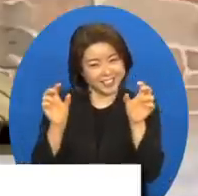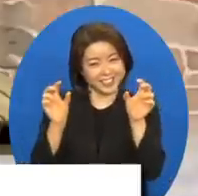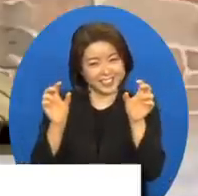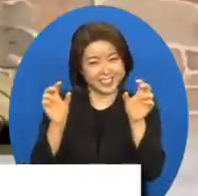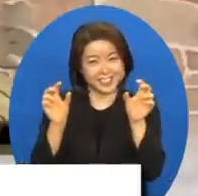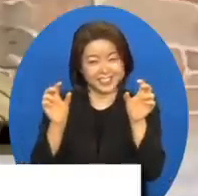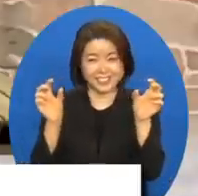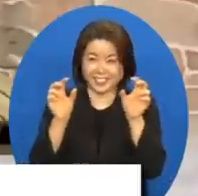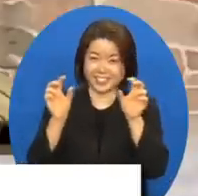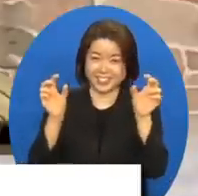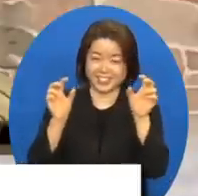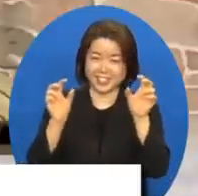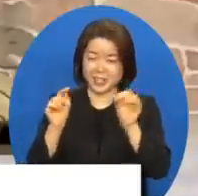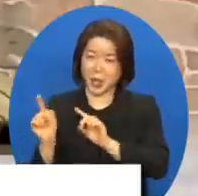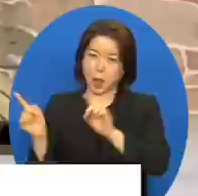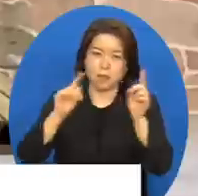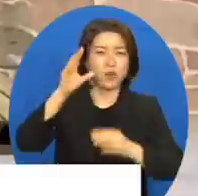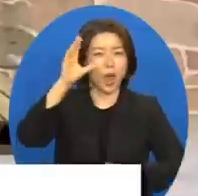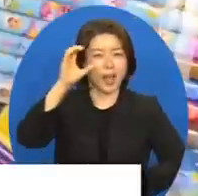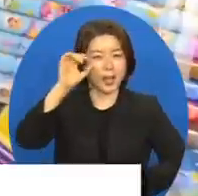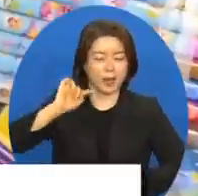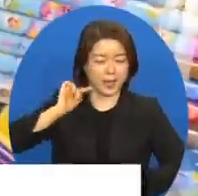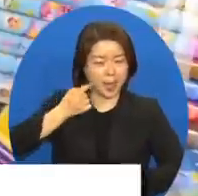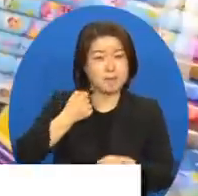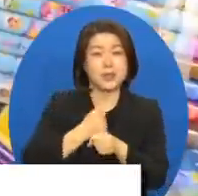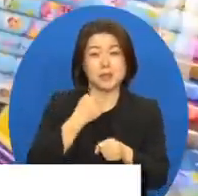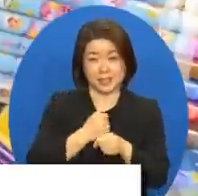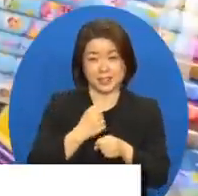짜잔, 부활 계란 꾸미기.